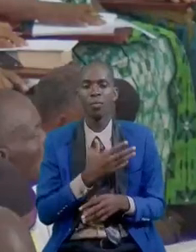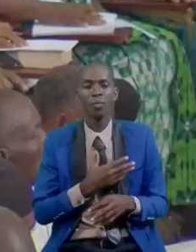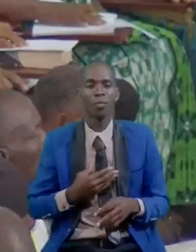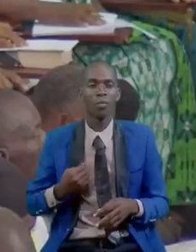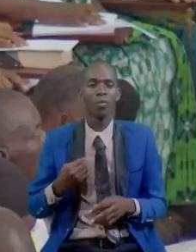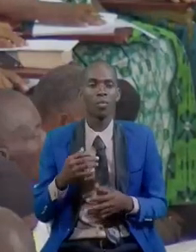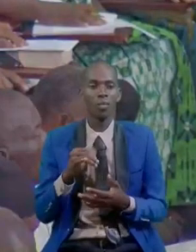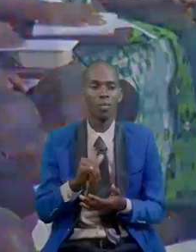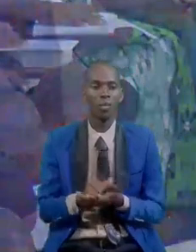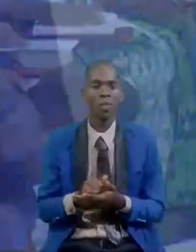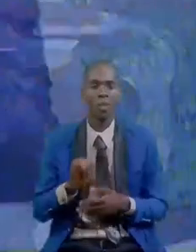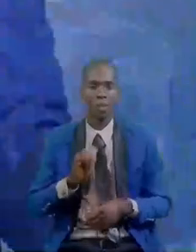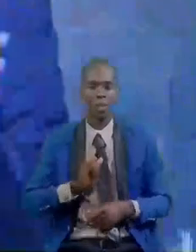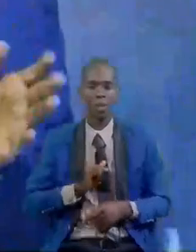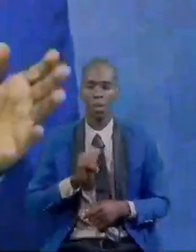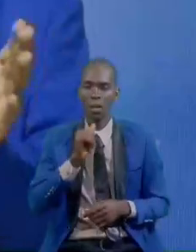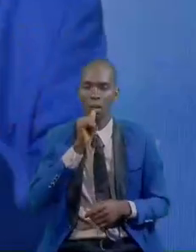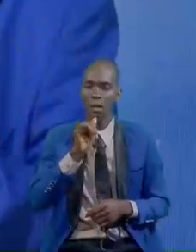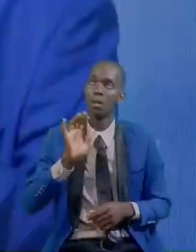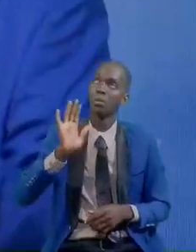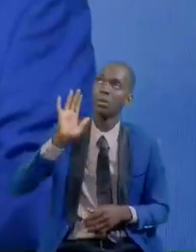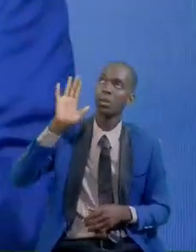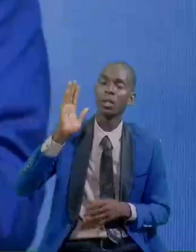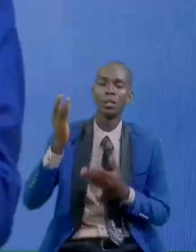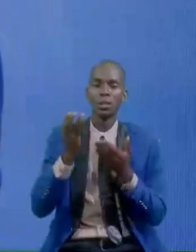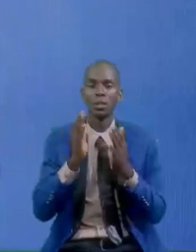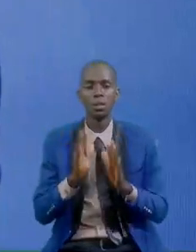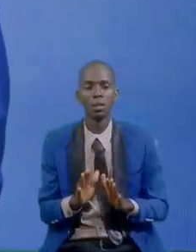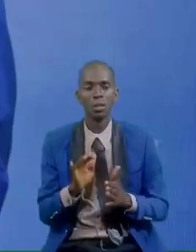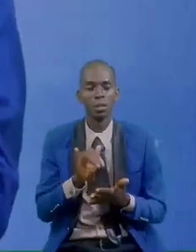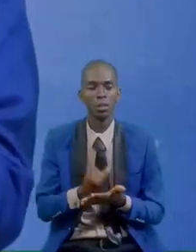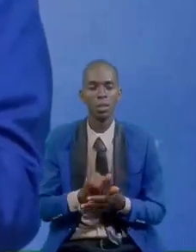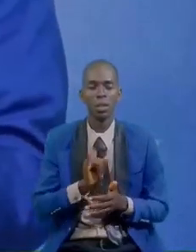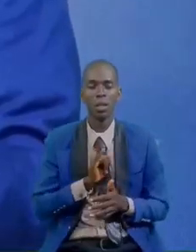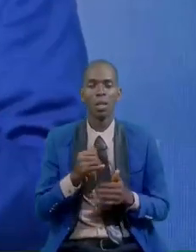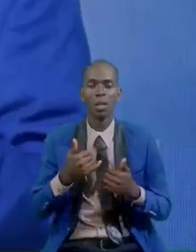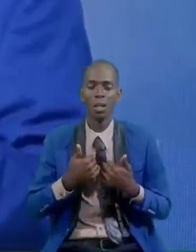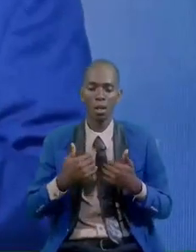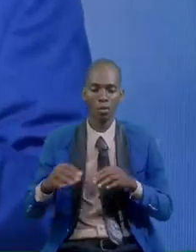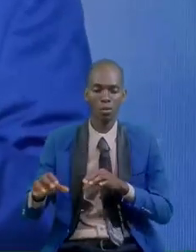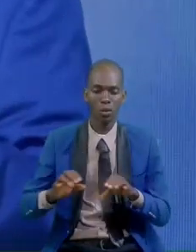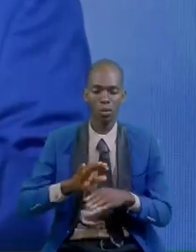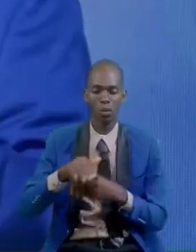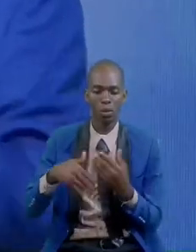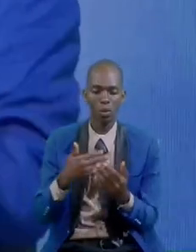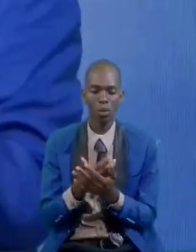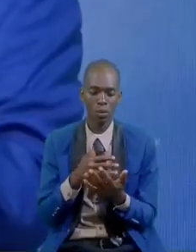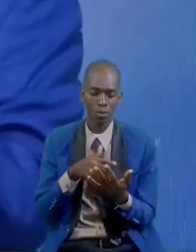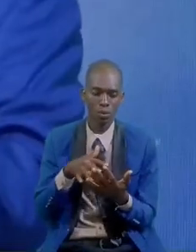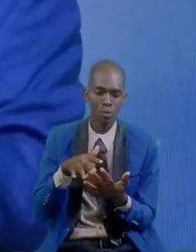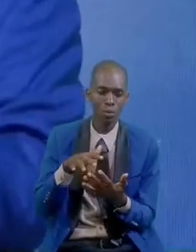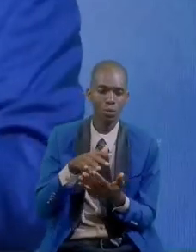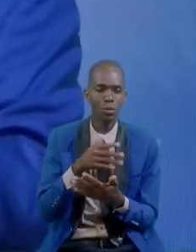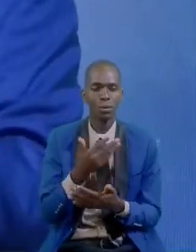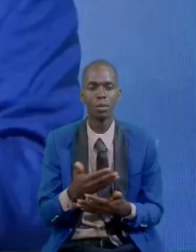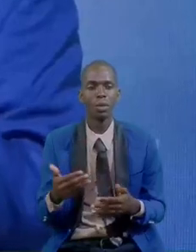Et que je suis ton serviteur. Et que j'ai fait toutes choses, que j'ai fait toutes ces choses